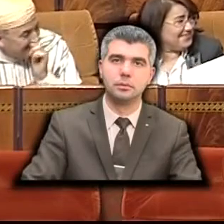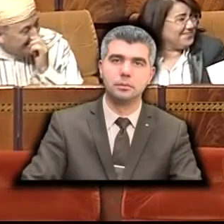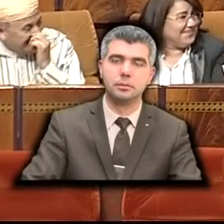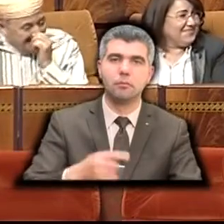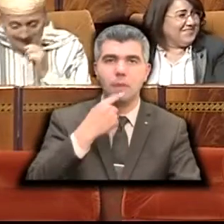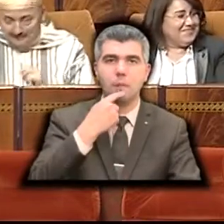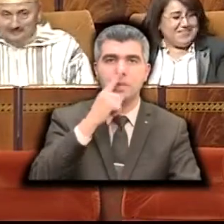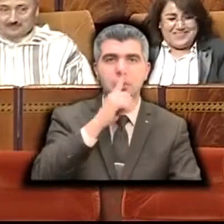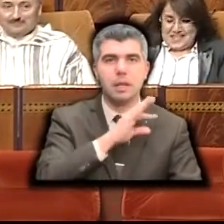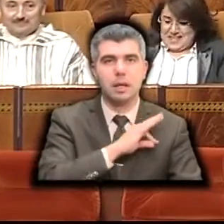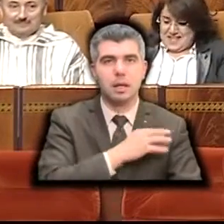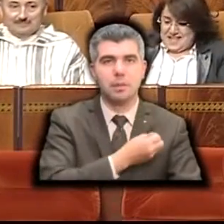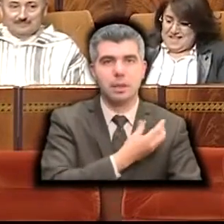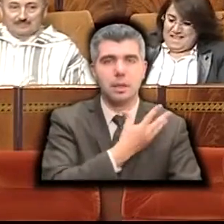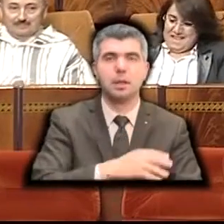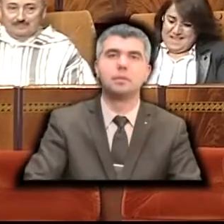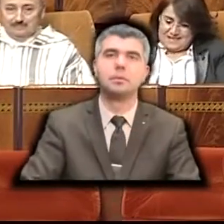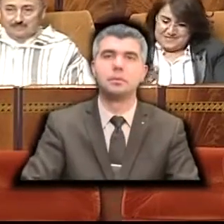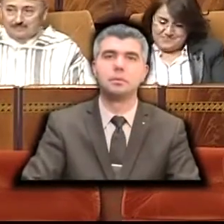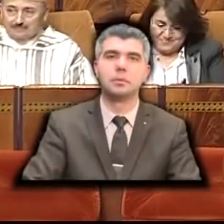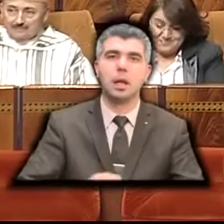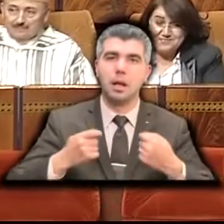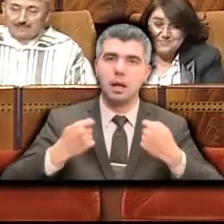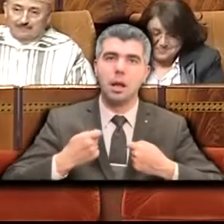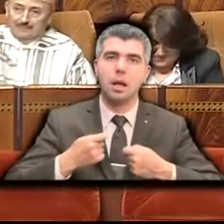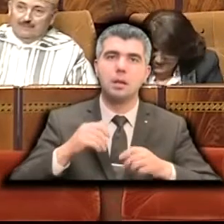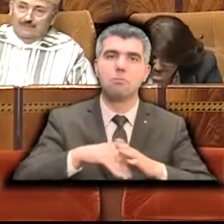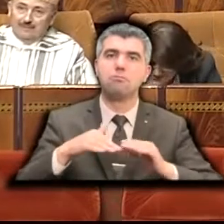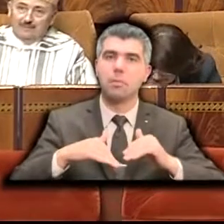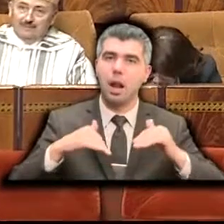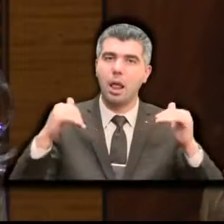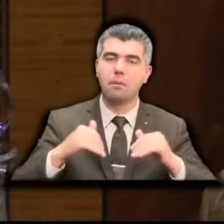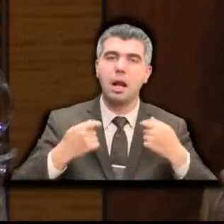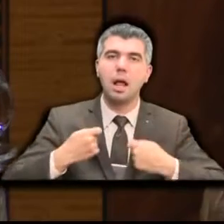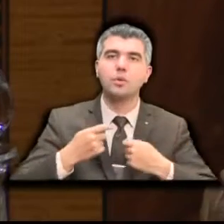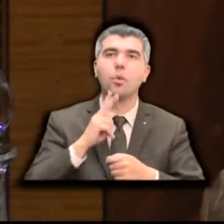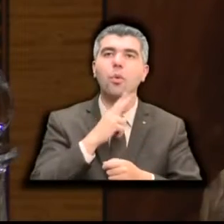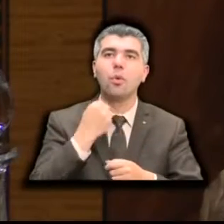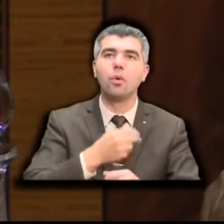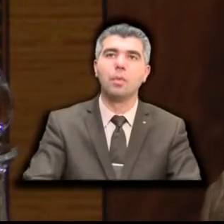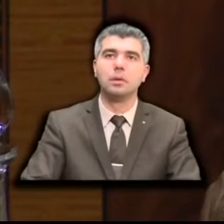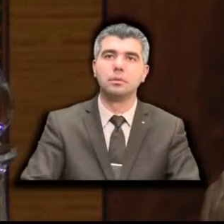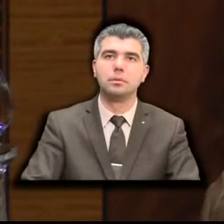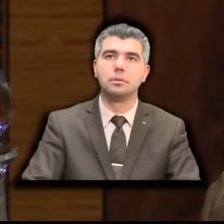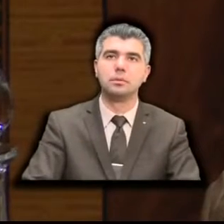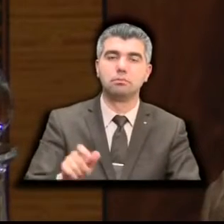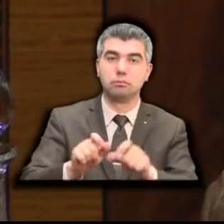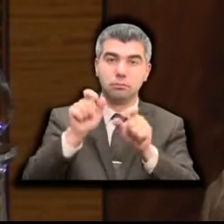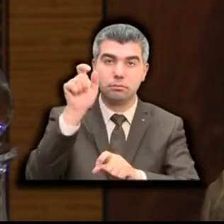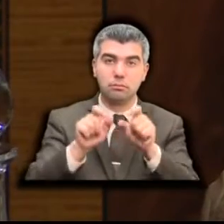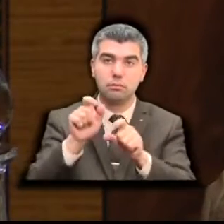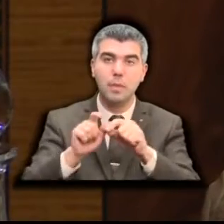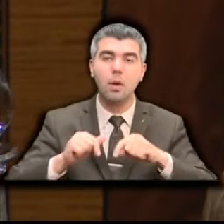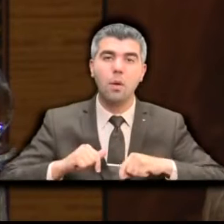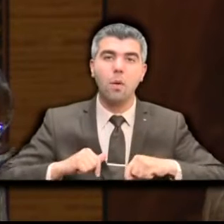بسم الله الرحمن الرحيم. السيد الرئيس، السيد رئيس حكومة المحترم، السيدات والسادة